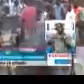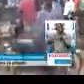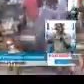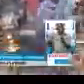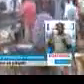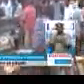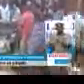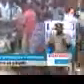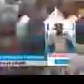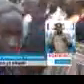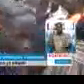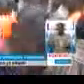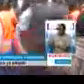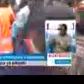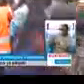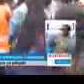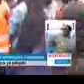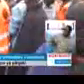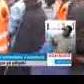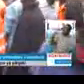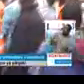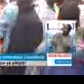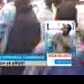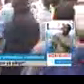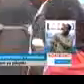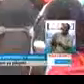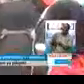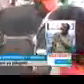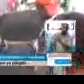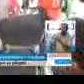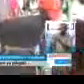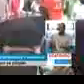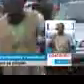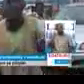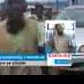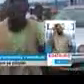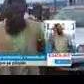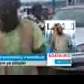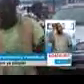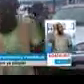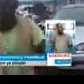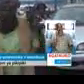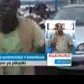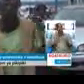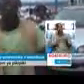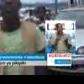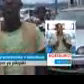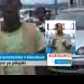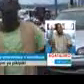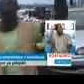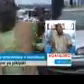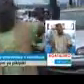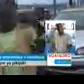Bakira bavuzi b'ebidduka bayimirira okulaba emmotoka eno ekoleddwa nga bonna bavuddewo bamutendereza obuyiiya. Bannayuganda tutandise okubona